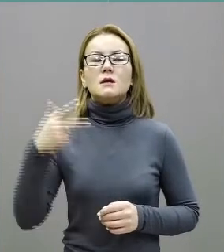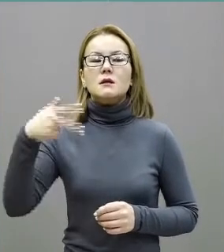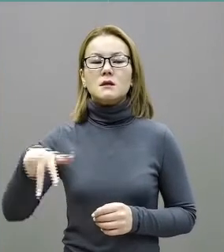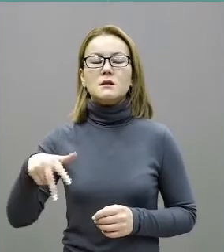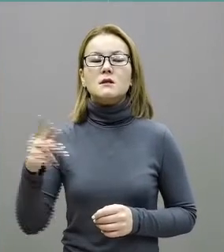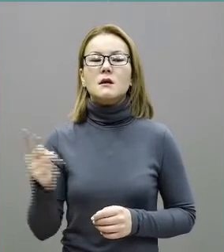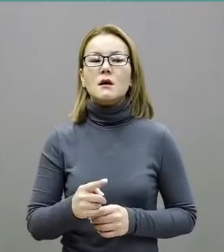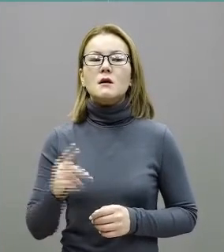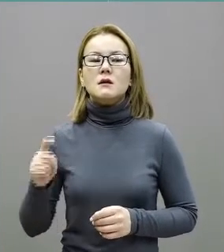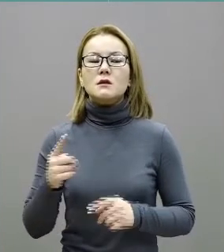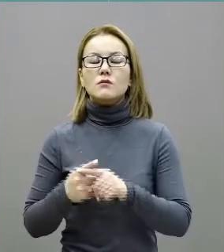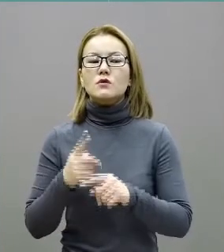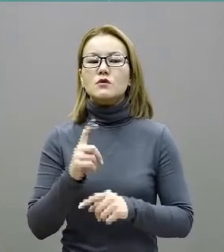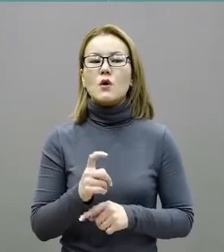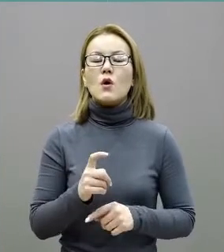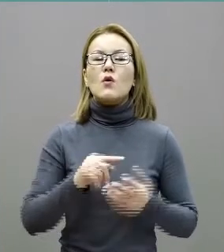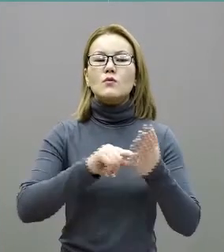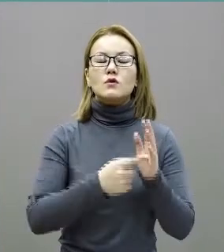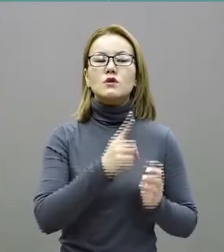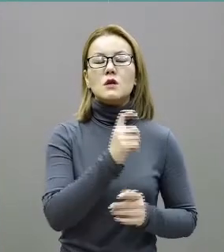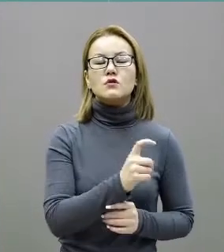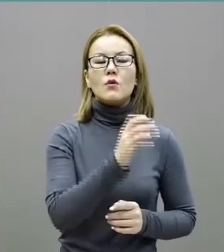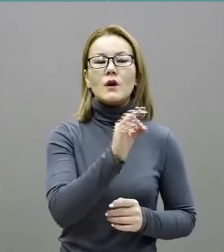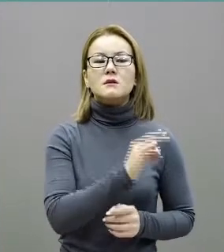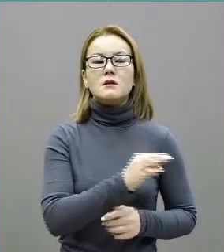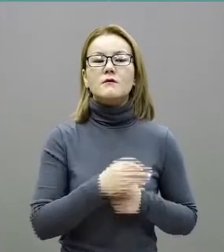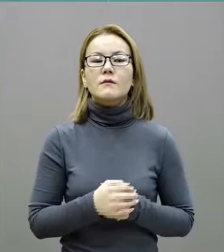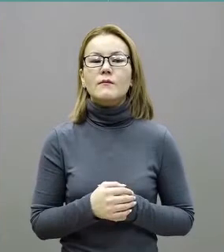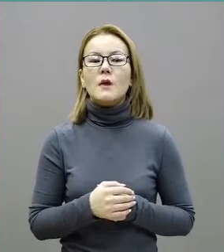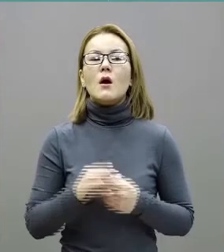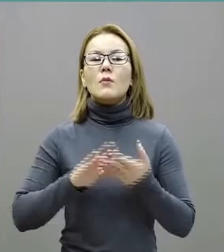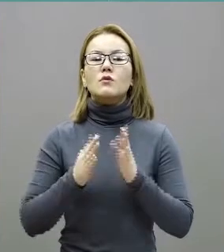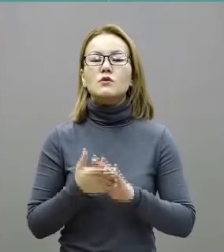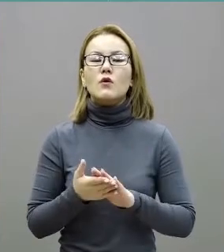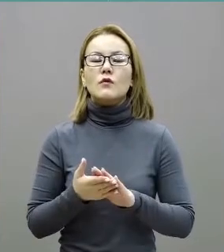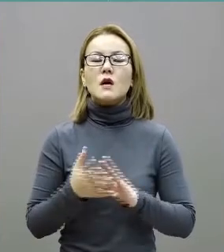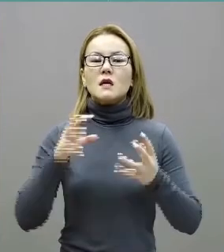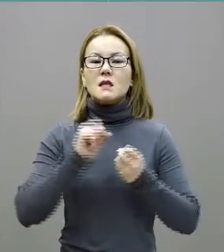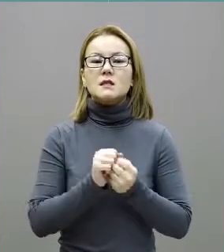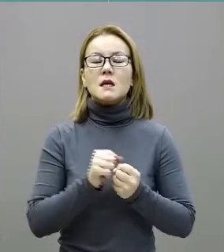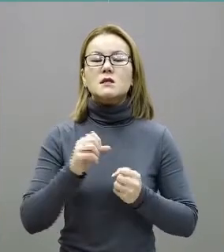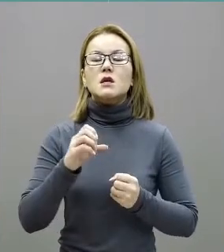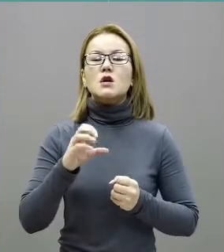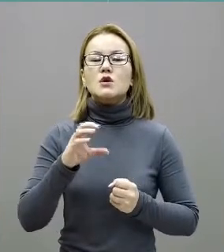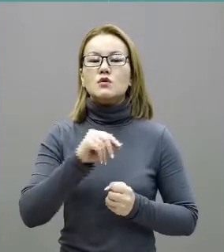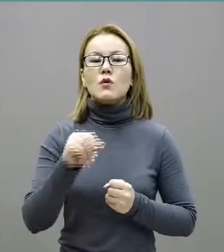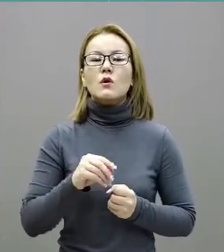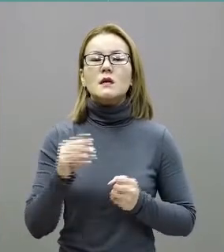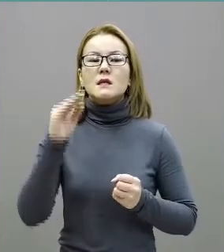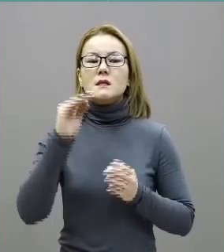30 деленное на x плюс то умноженное на 100 процентов так как по слове у концентрация соли